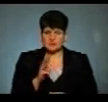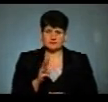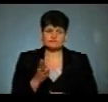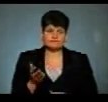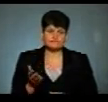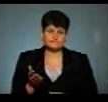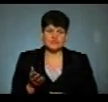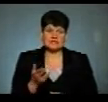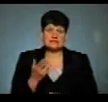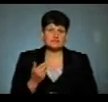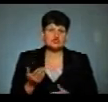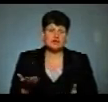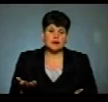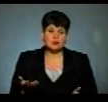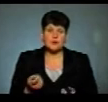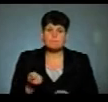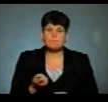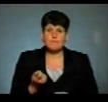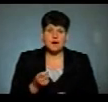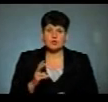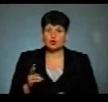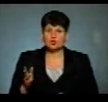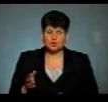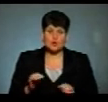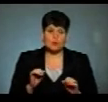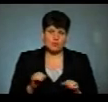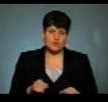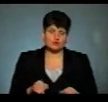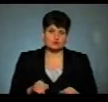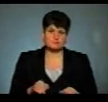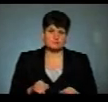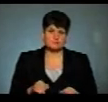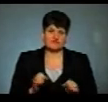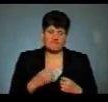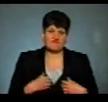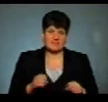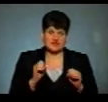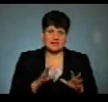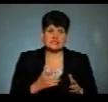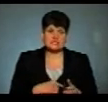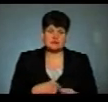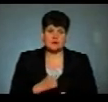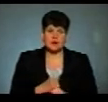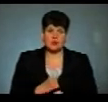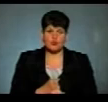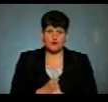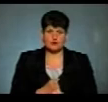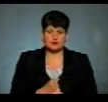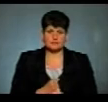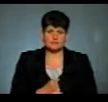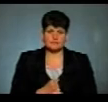плати, звичайно, мало хто може віддавати себе роботі в